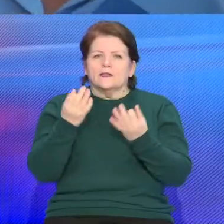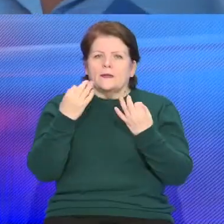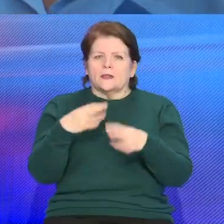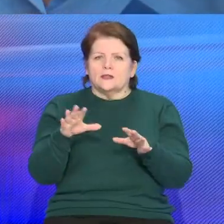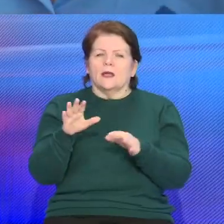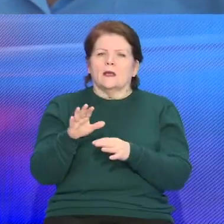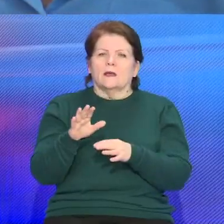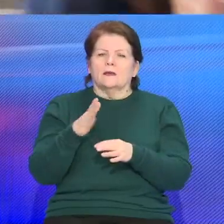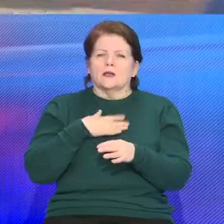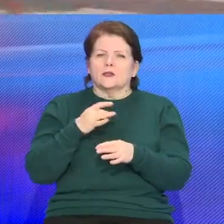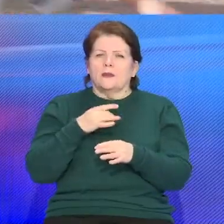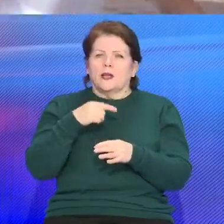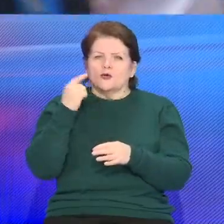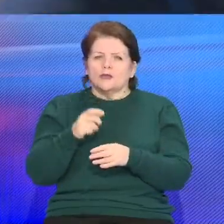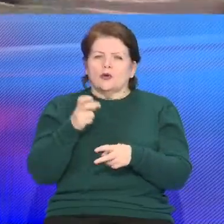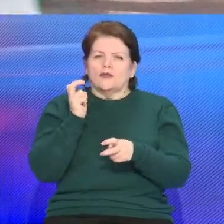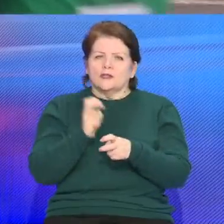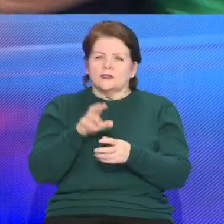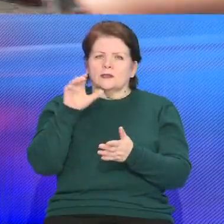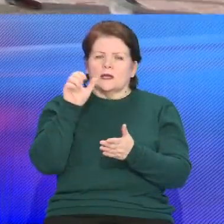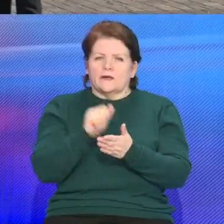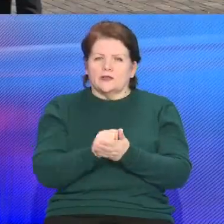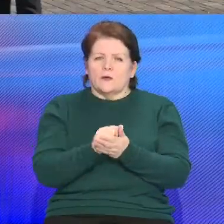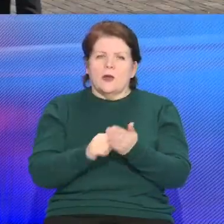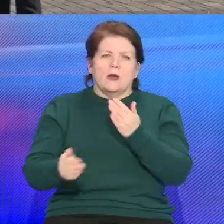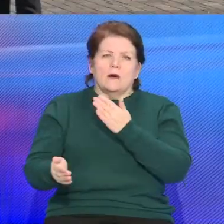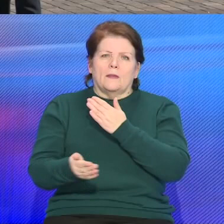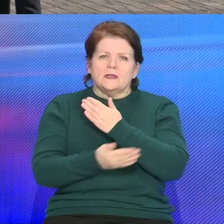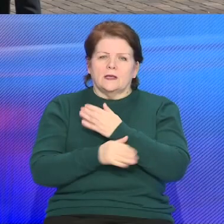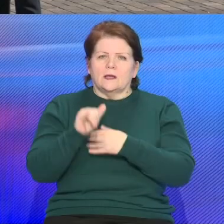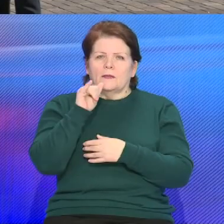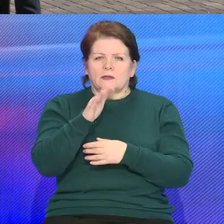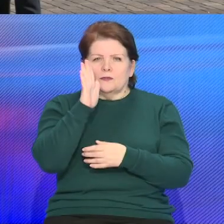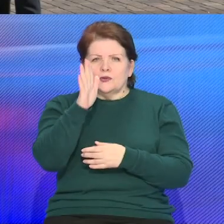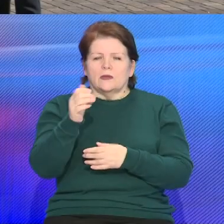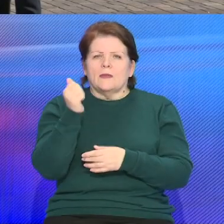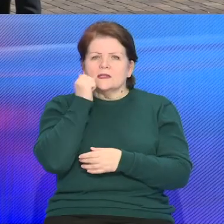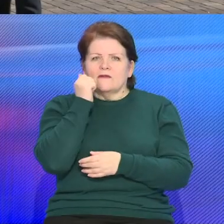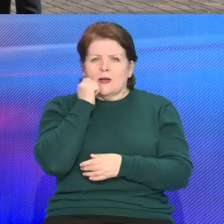рэспублікі ад нямецка-фашысцкіх захопнікаў. Фінальнай кропкай праекта была Масква.